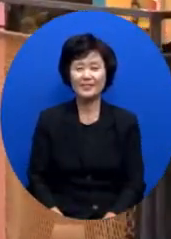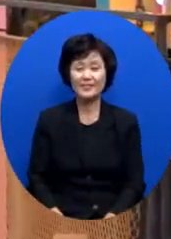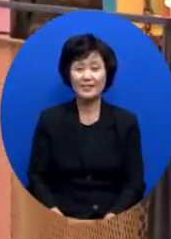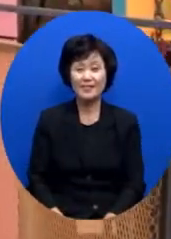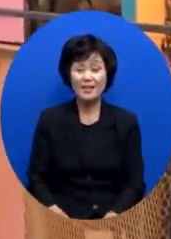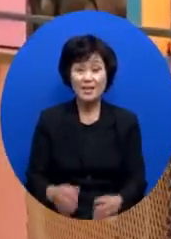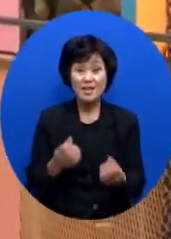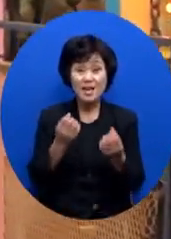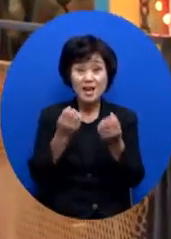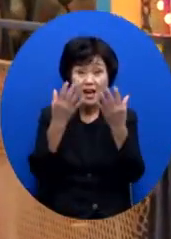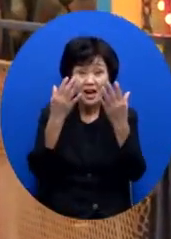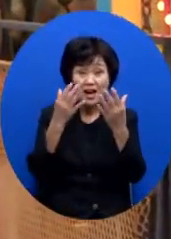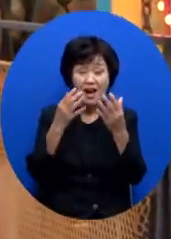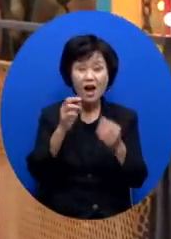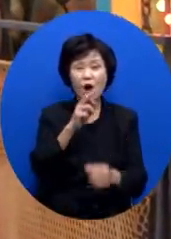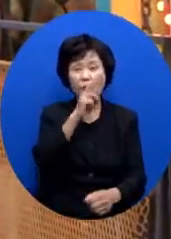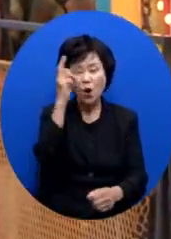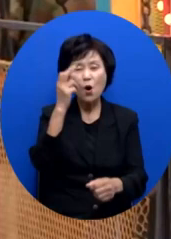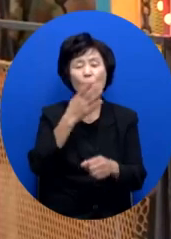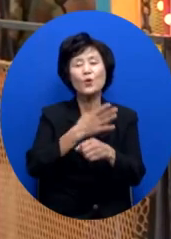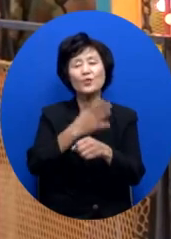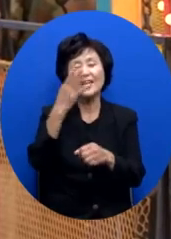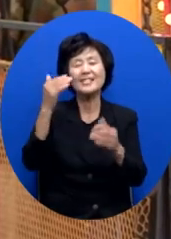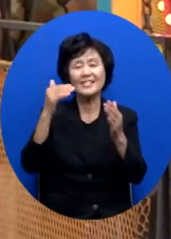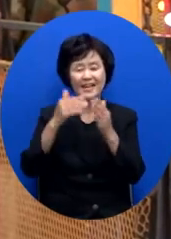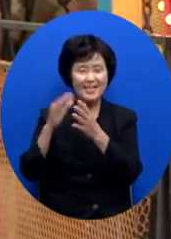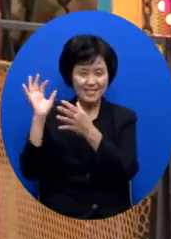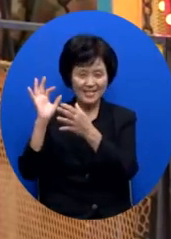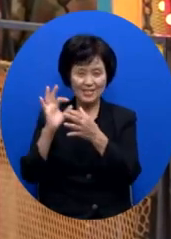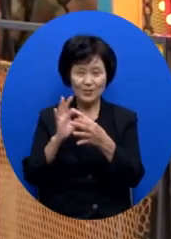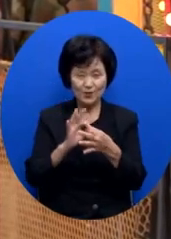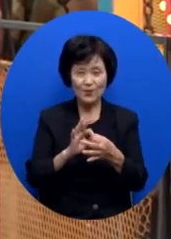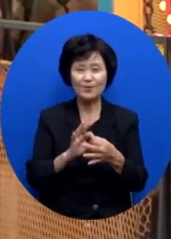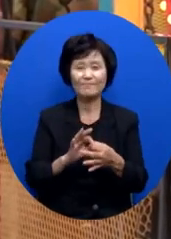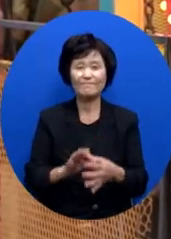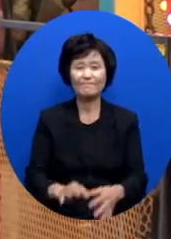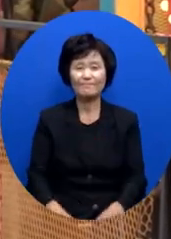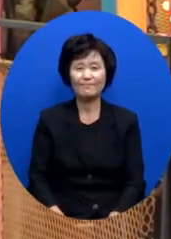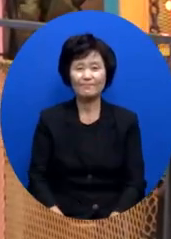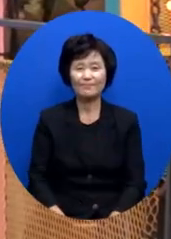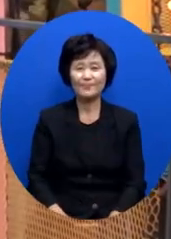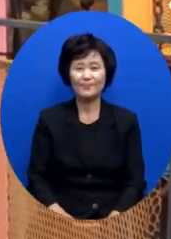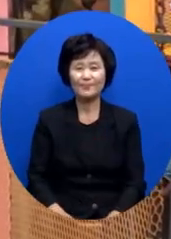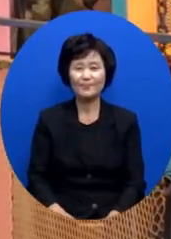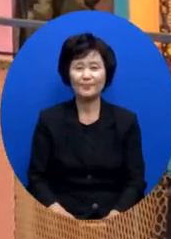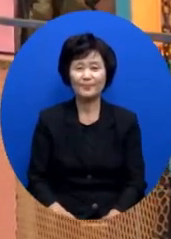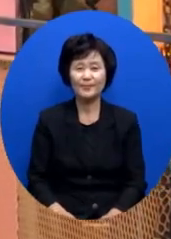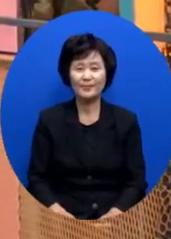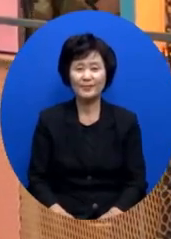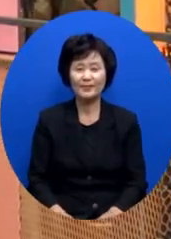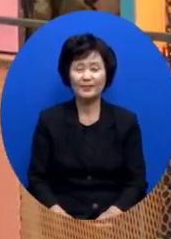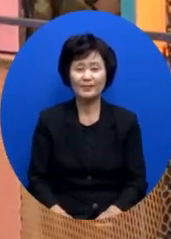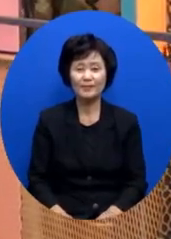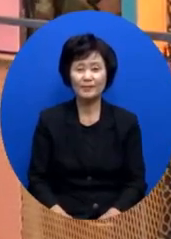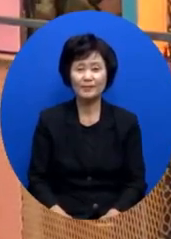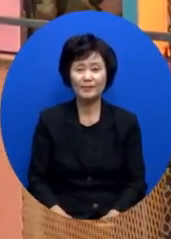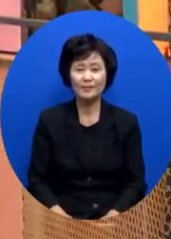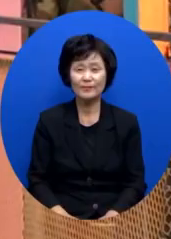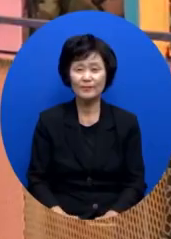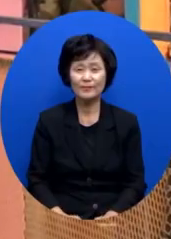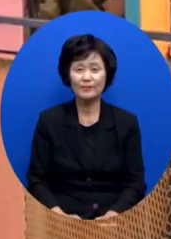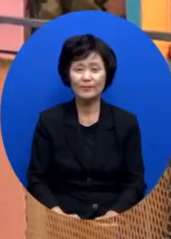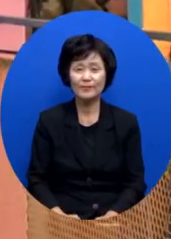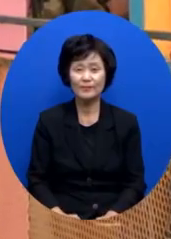네, 이번 행사는 오늘 오후 4시까지 진행됩니다. 지금까지 지역 주민과 함께하는 연세중앙교회 한마음